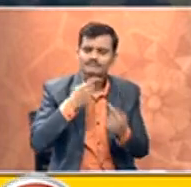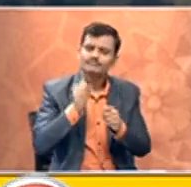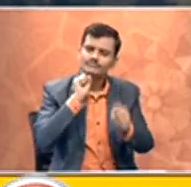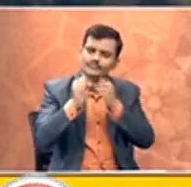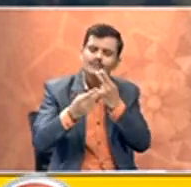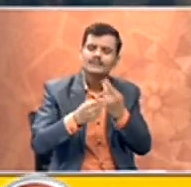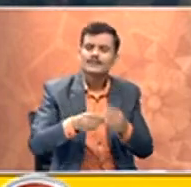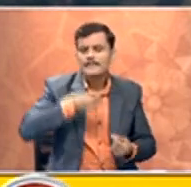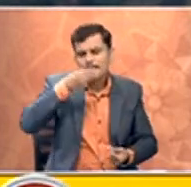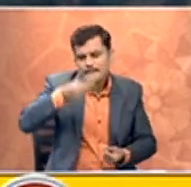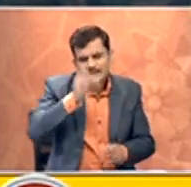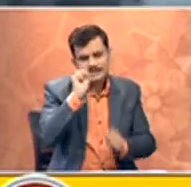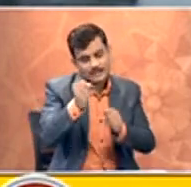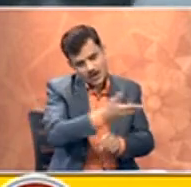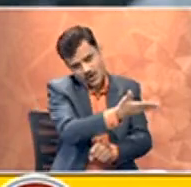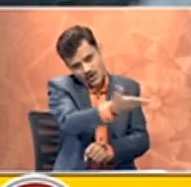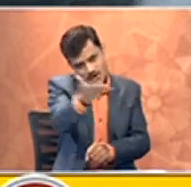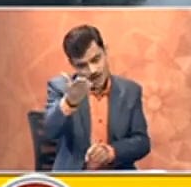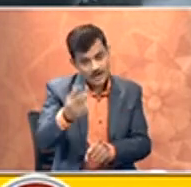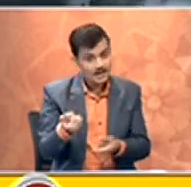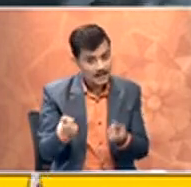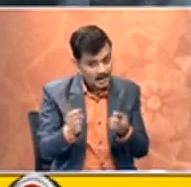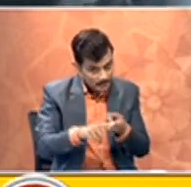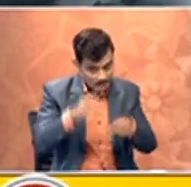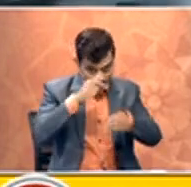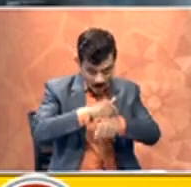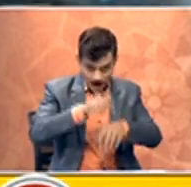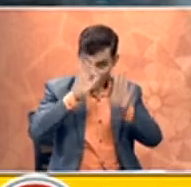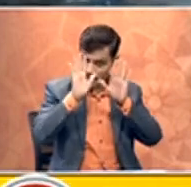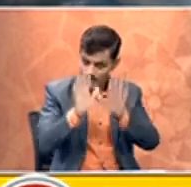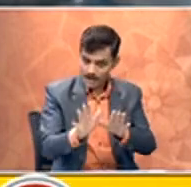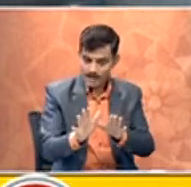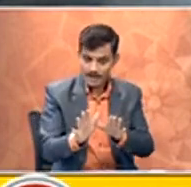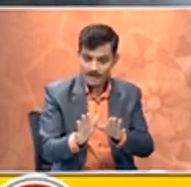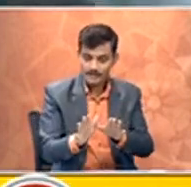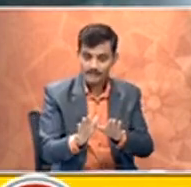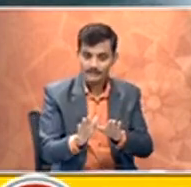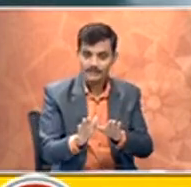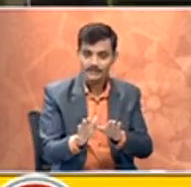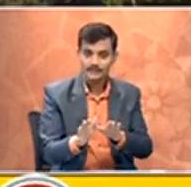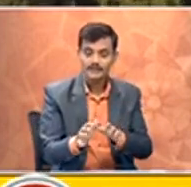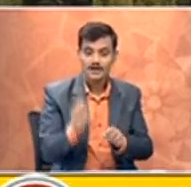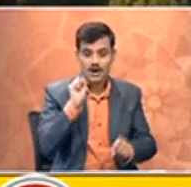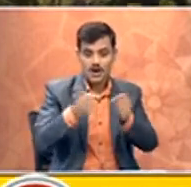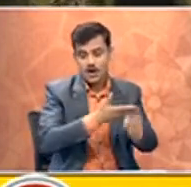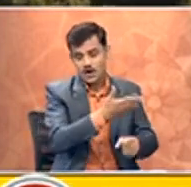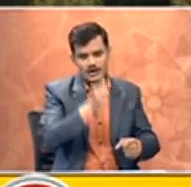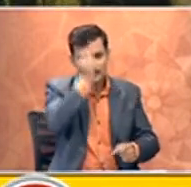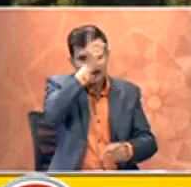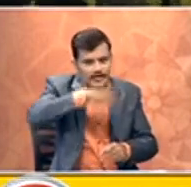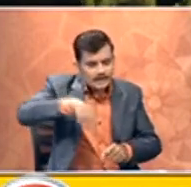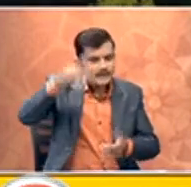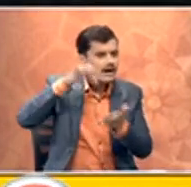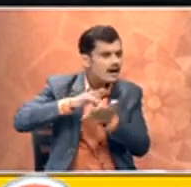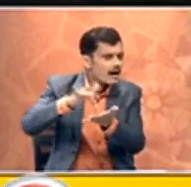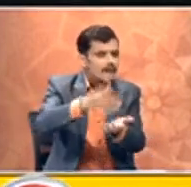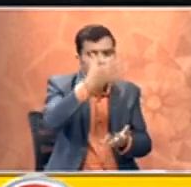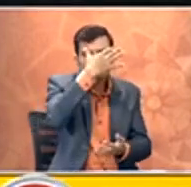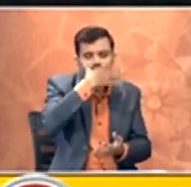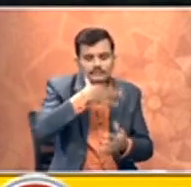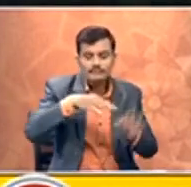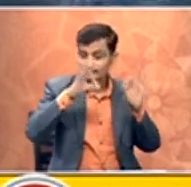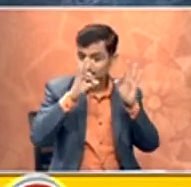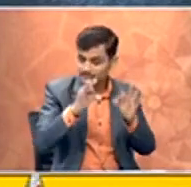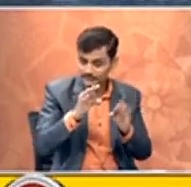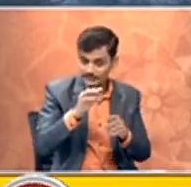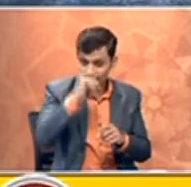से ये आग्रह करता हूं कि जब मौका मिले हमें अपने देश की ब्यूटी, अपने